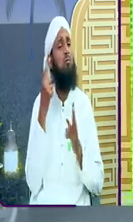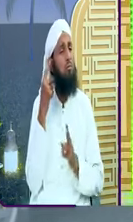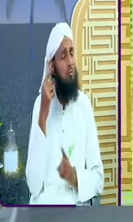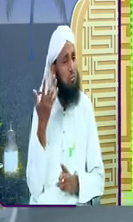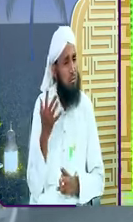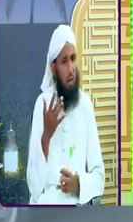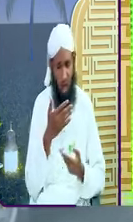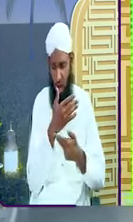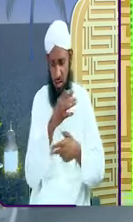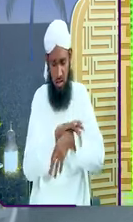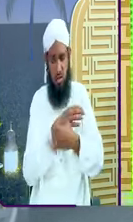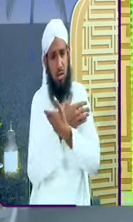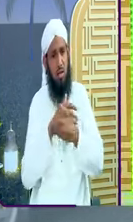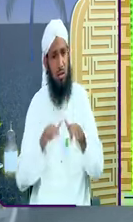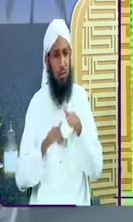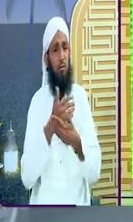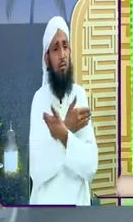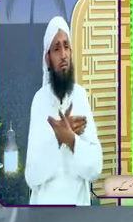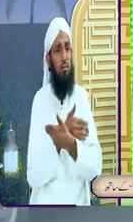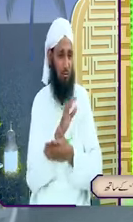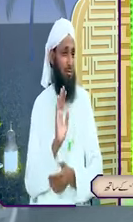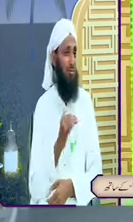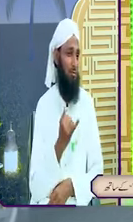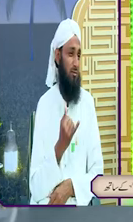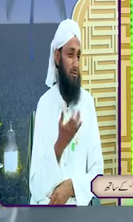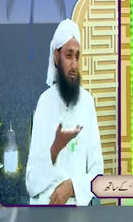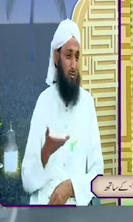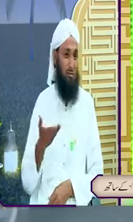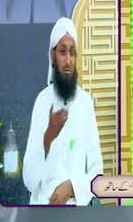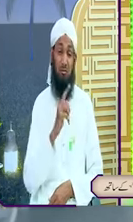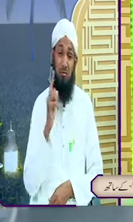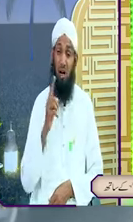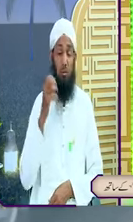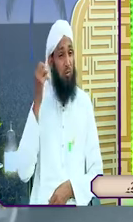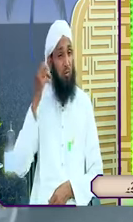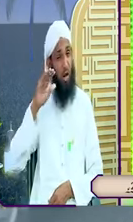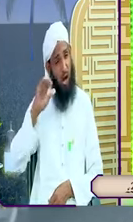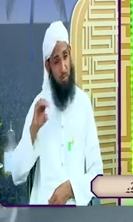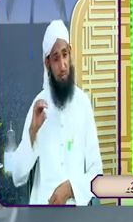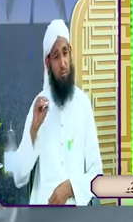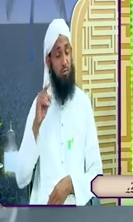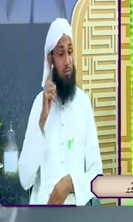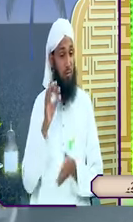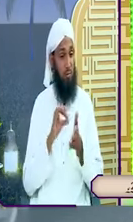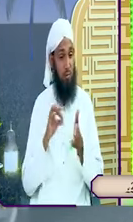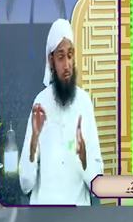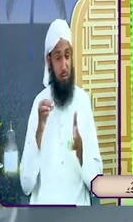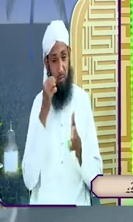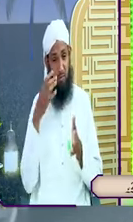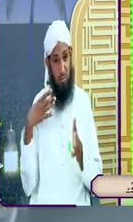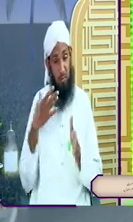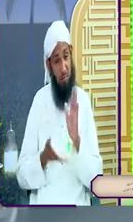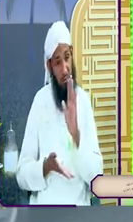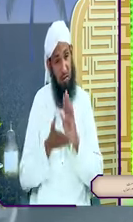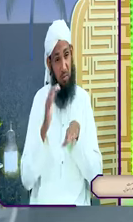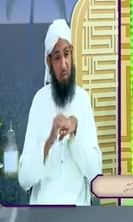ہاتھ پاؤں سے معذور ہے تو ان پر دوسروں کے مقابل میں زیادہ پیار اور شفقت ہونی چاہیے یہ بیچارہ بیسے